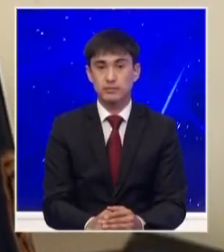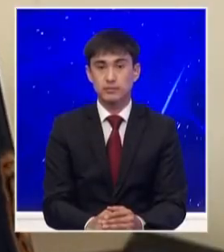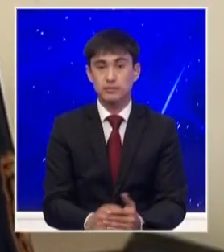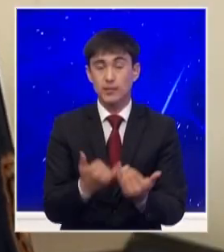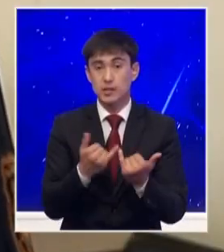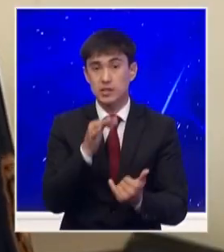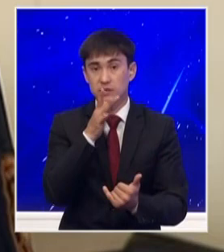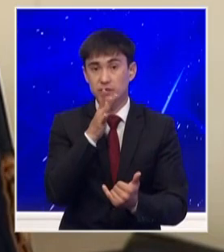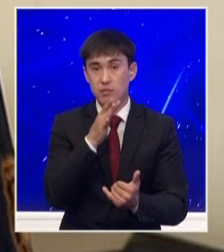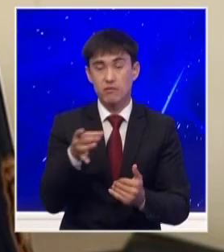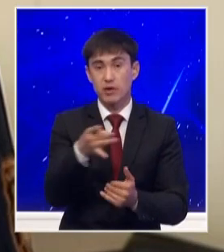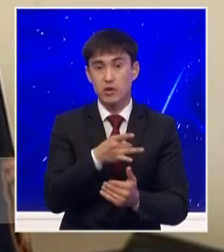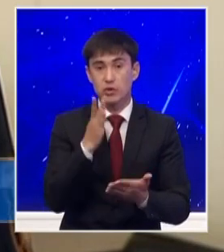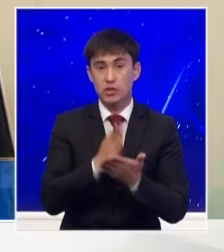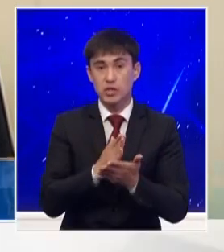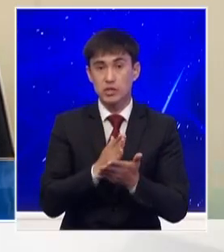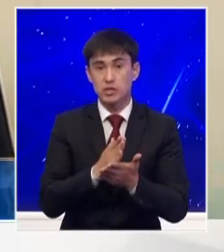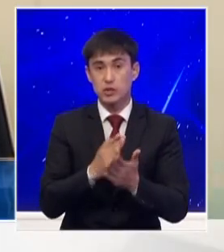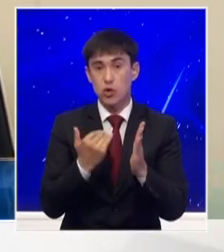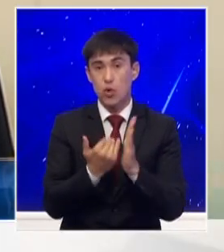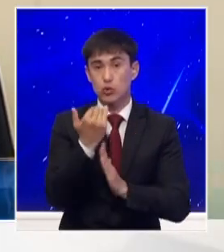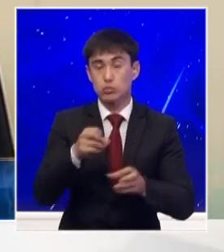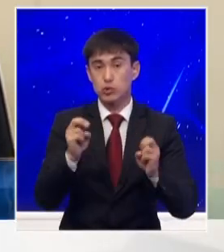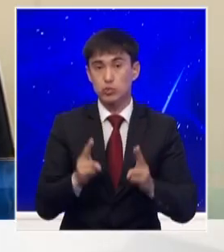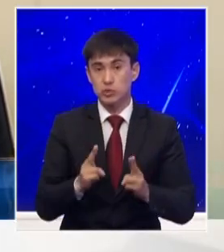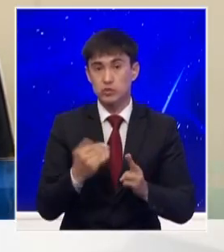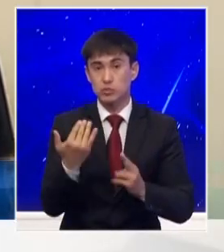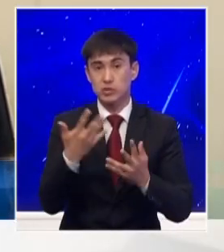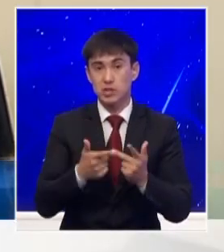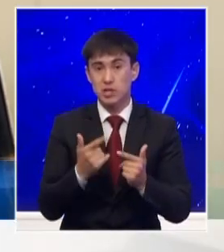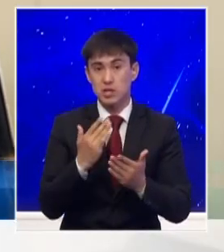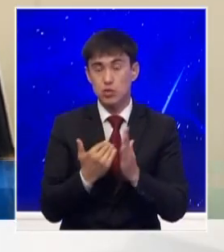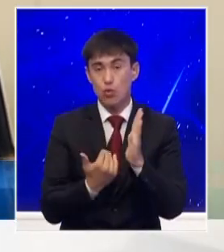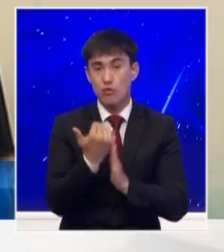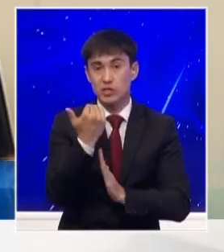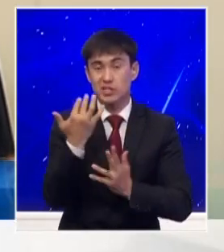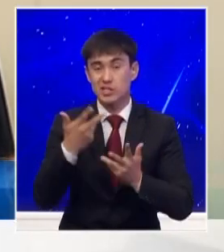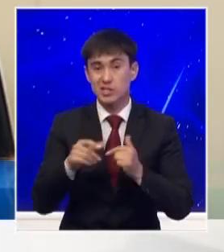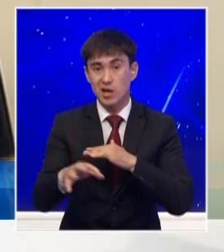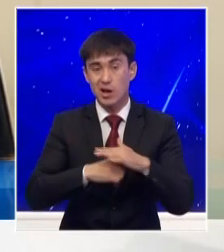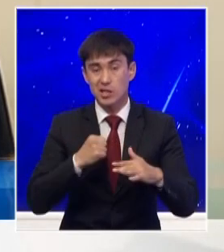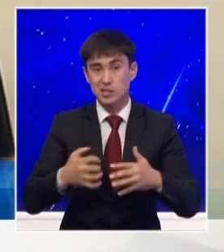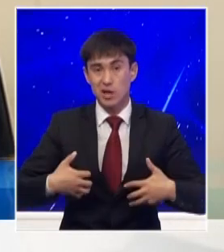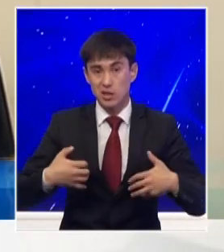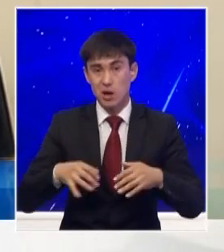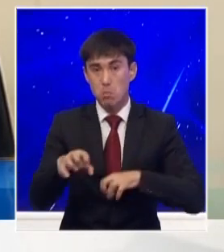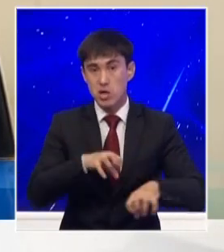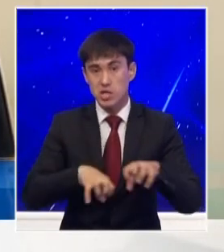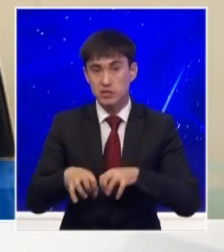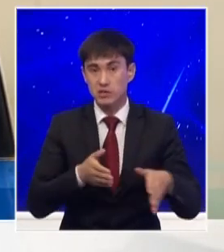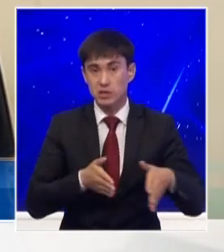В настоящее время в районе наблюдается значительный рост преступности. В том числе отмечается увеличение числа краж скота, мошенничества